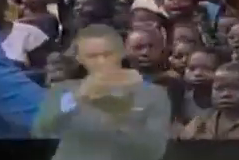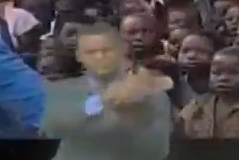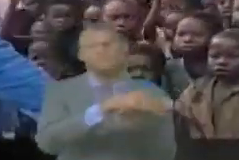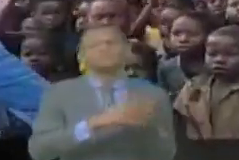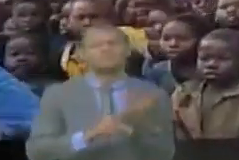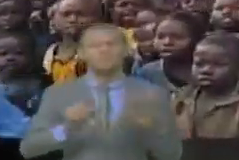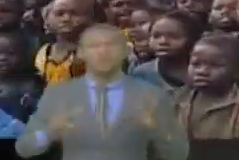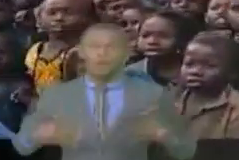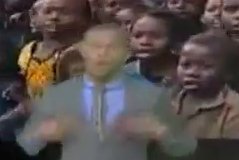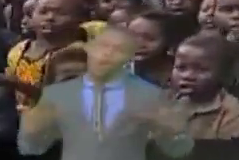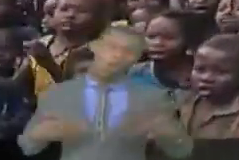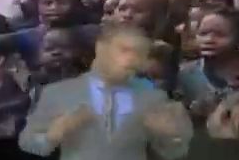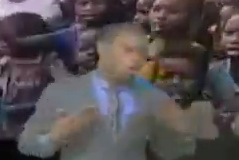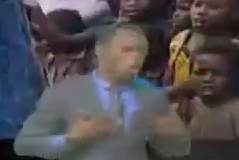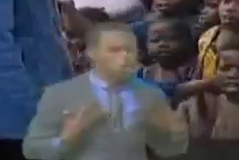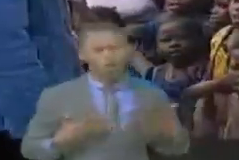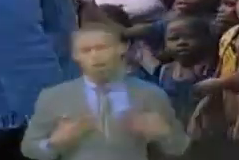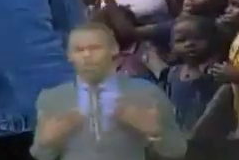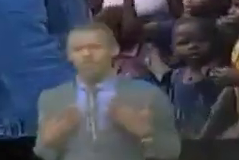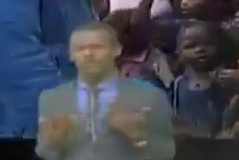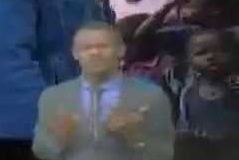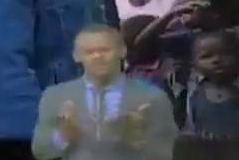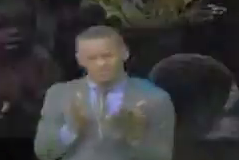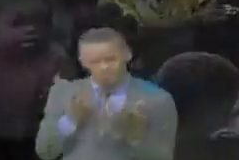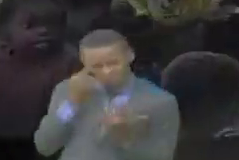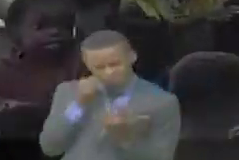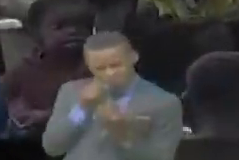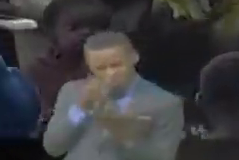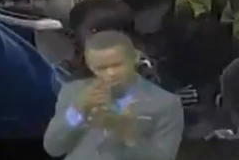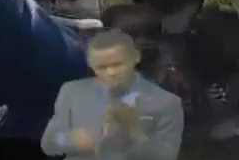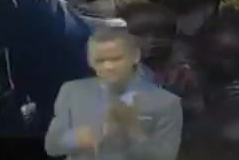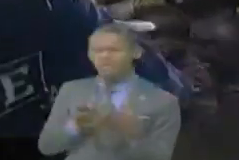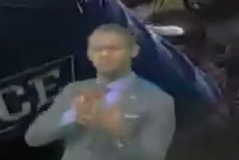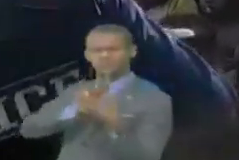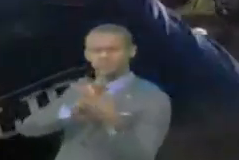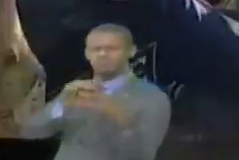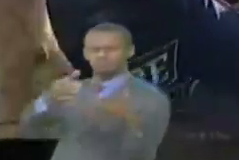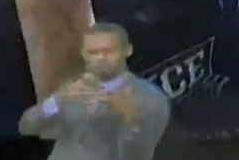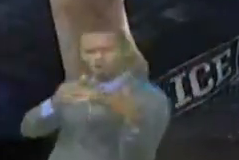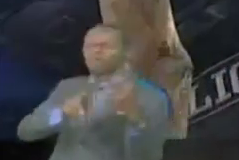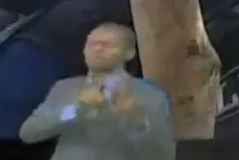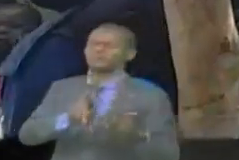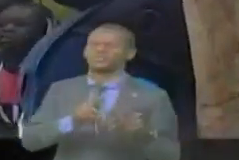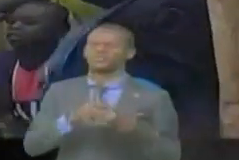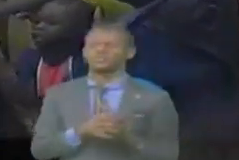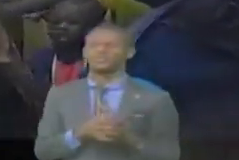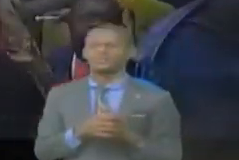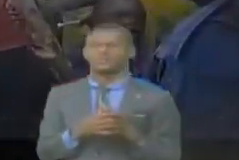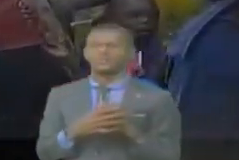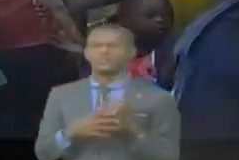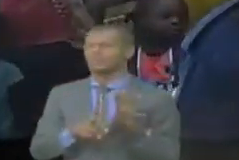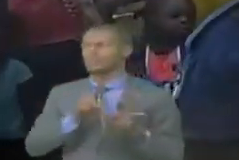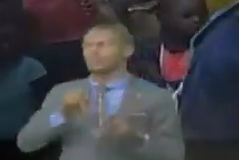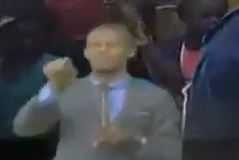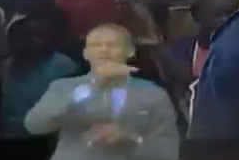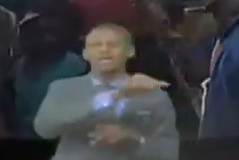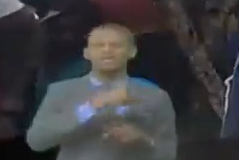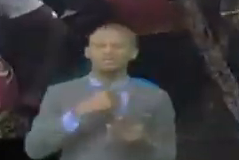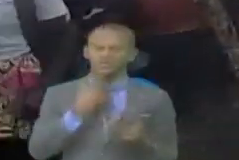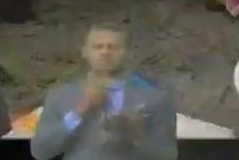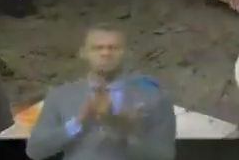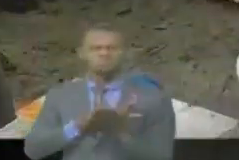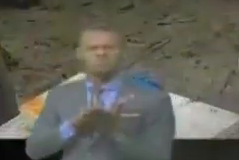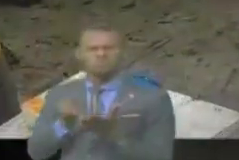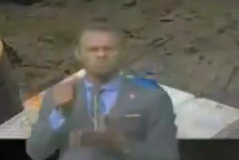Une proximité avec la population du Kwango profond qui salue son dynamisme avéré et son caractère exceptionnel pour avoir laissé